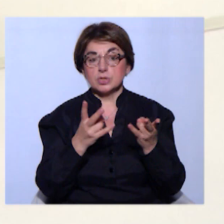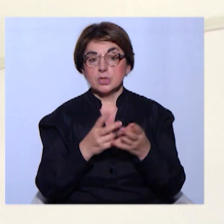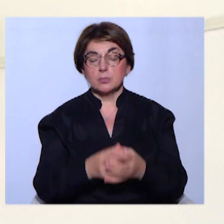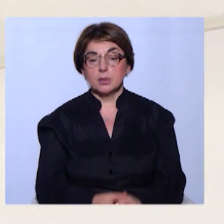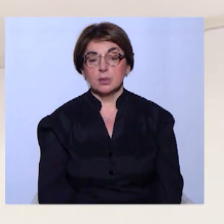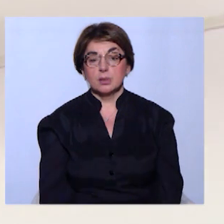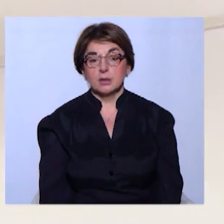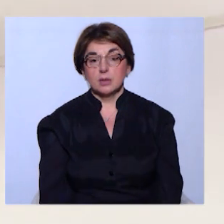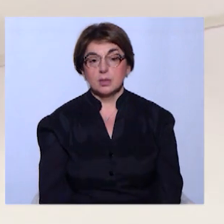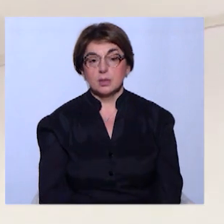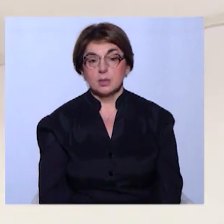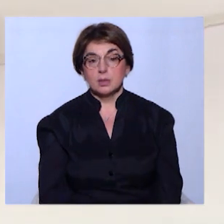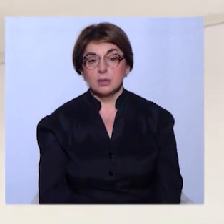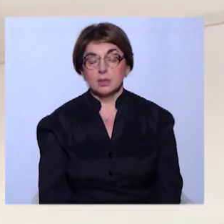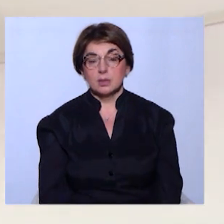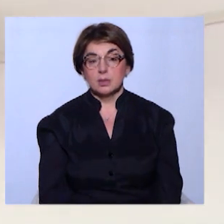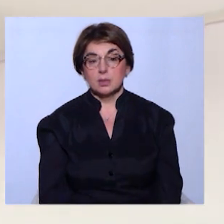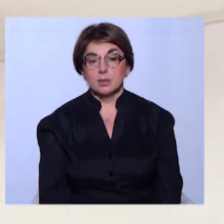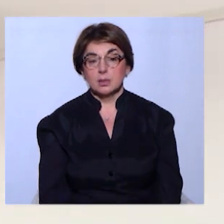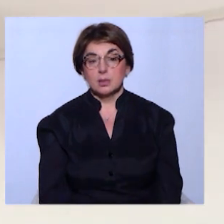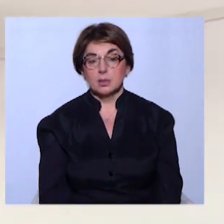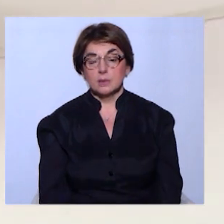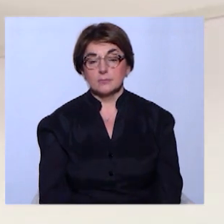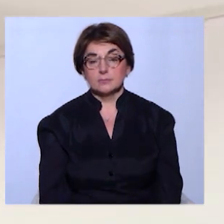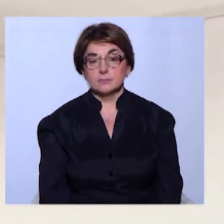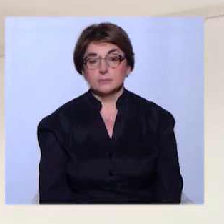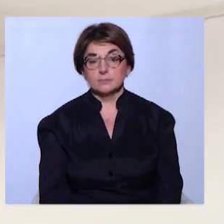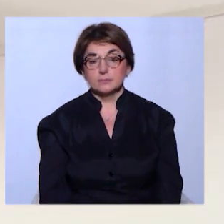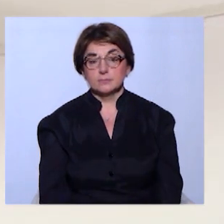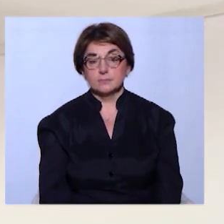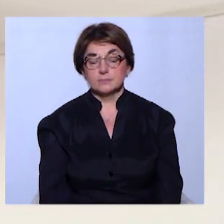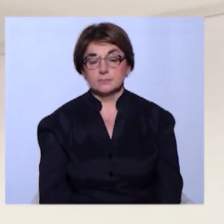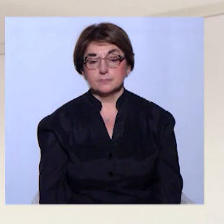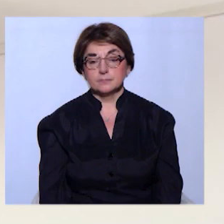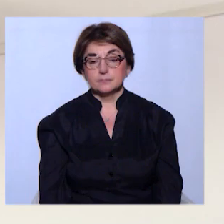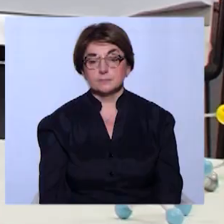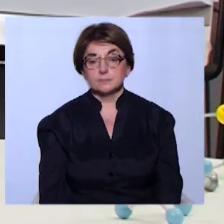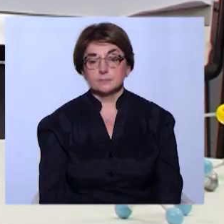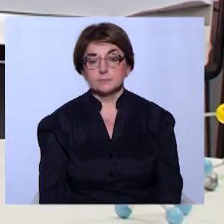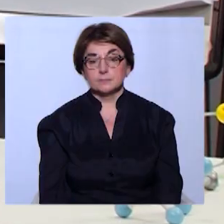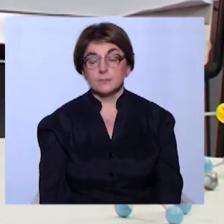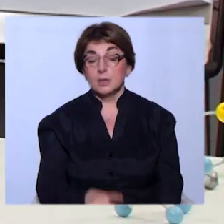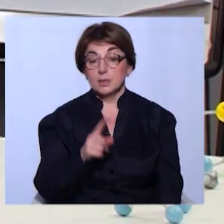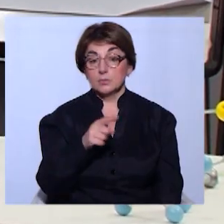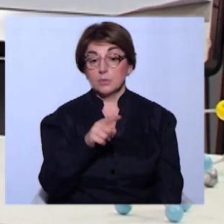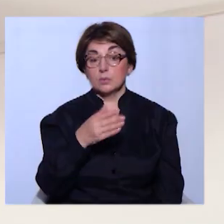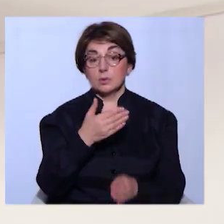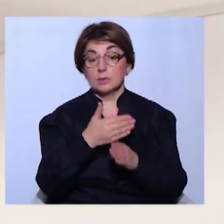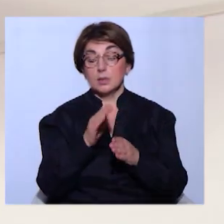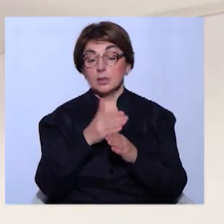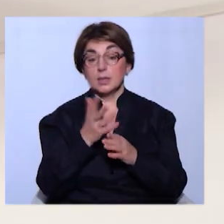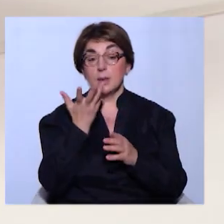მოვურიოთ წკირის საშუალებით და თქვენ ხედავთ ის უკვე როგორ იცვლის ფერს და შაქარი